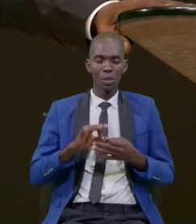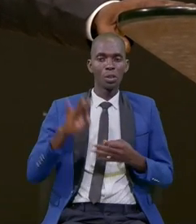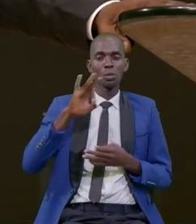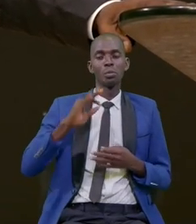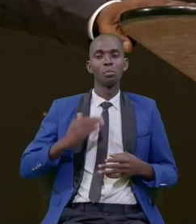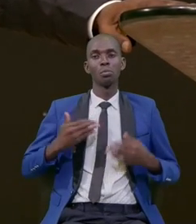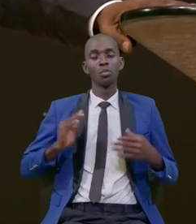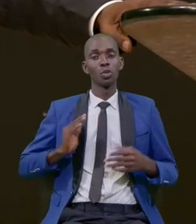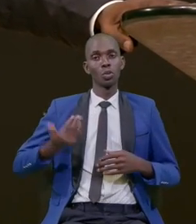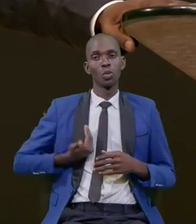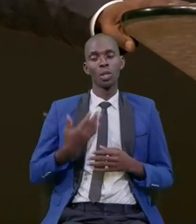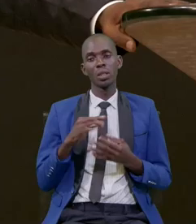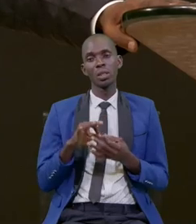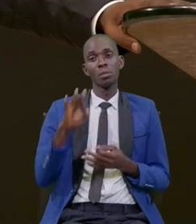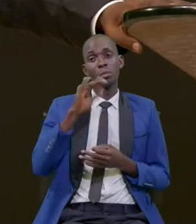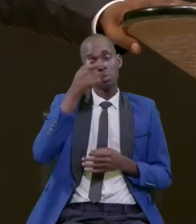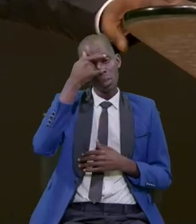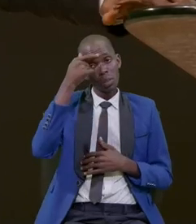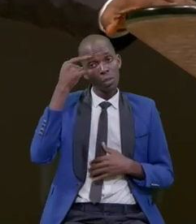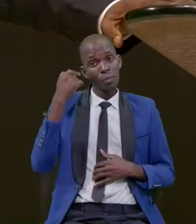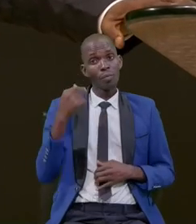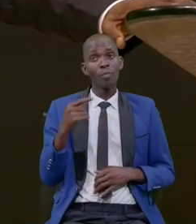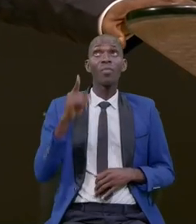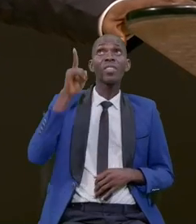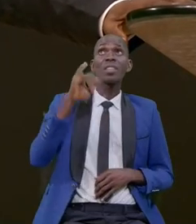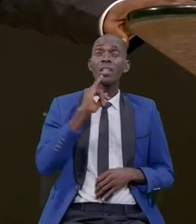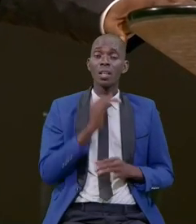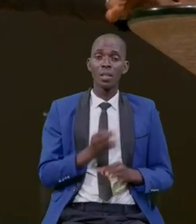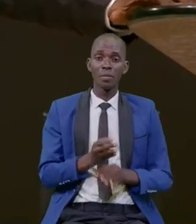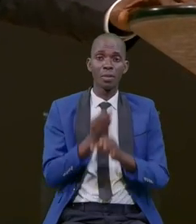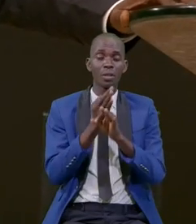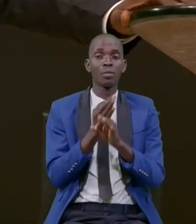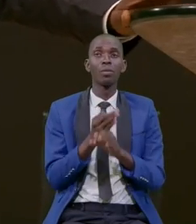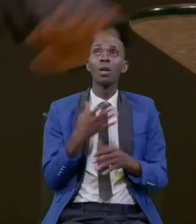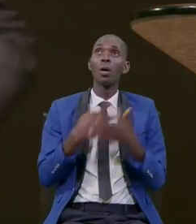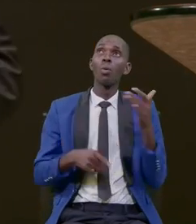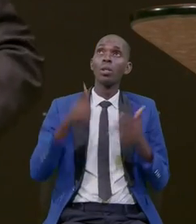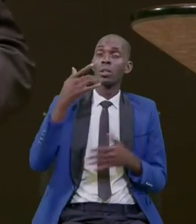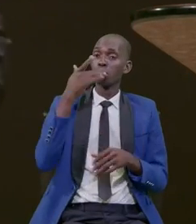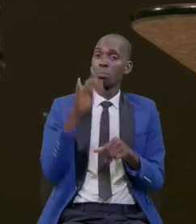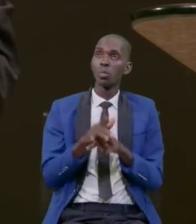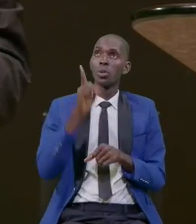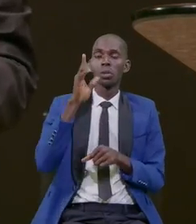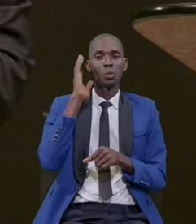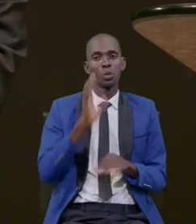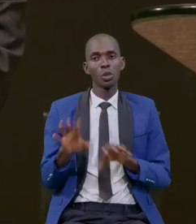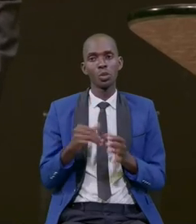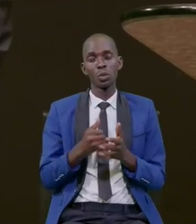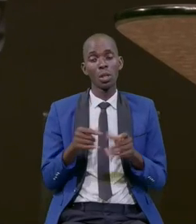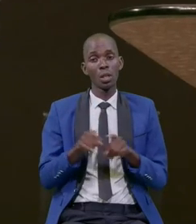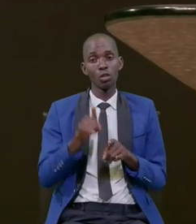l'âme. Parce que il est fidèle. Et ce qu'il a promis, il le fera.